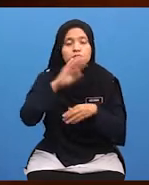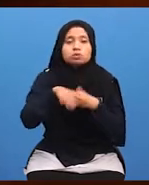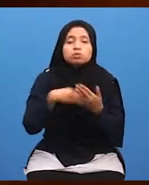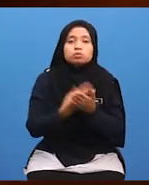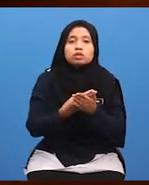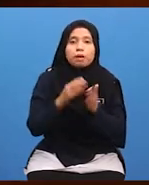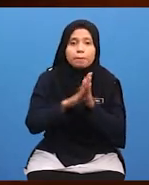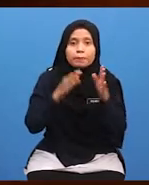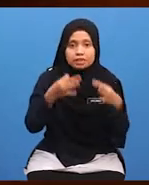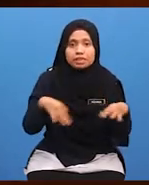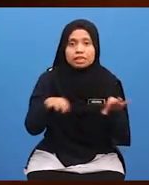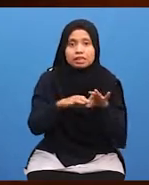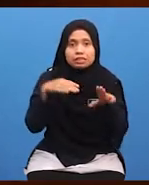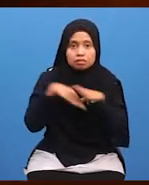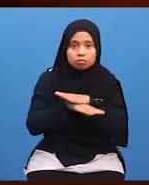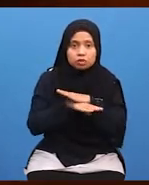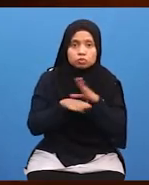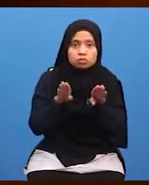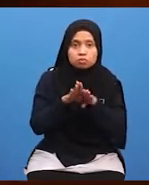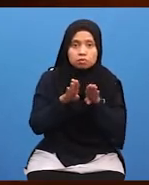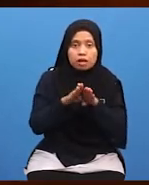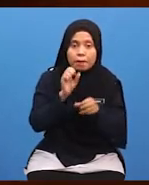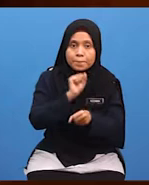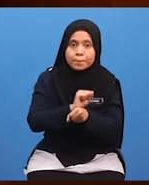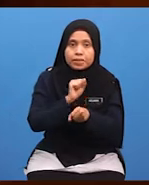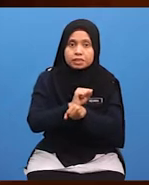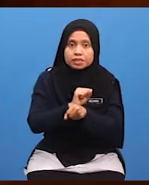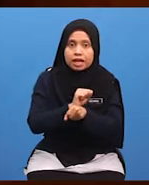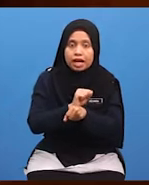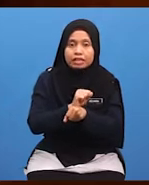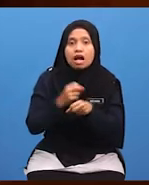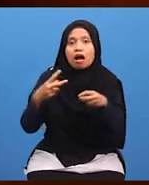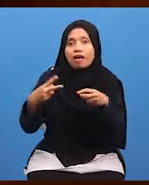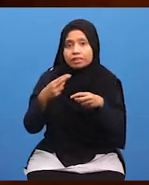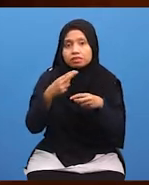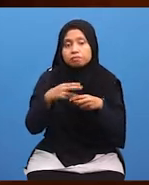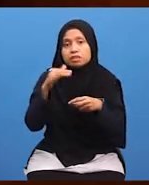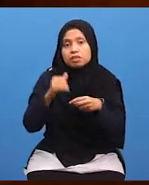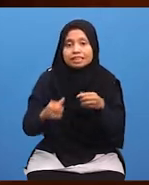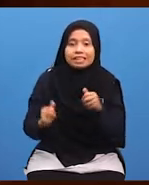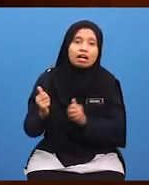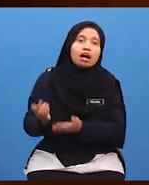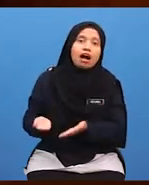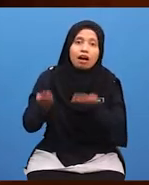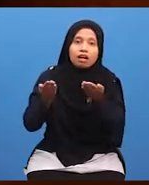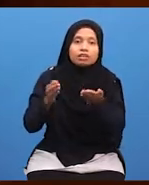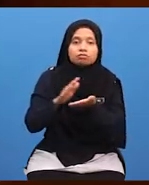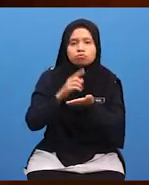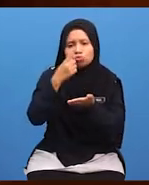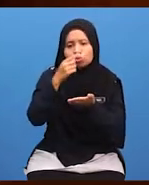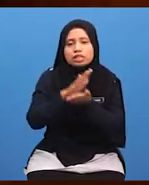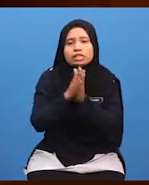pelajar bercerita termasuk sebagai pekerjaan rasmi di mana ada beberapa orang yang diangkat menjadi pencerita oleh